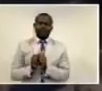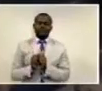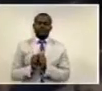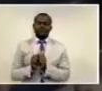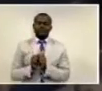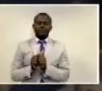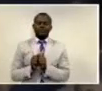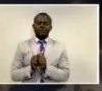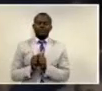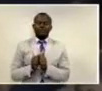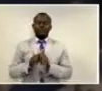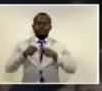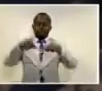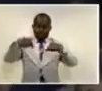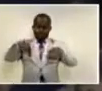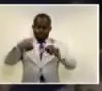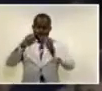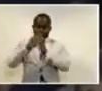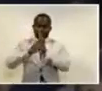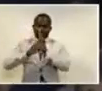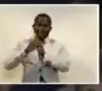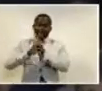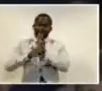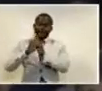Aka karere ka Rubavu